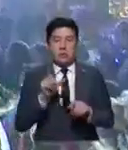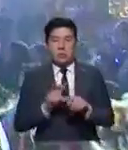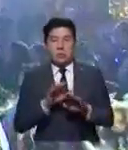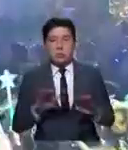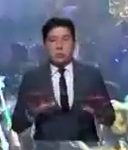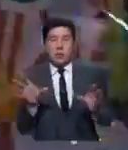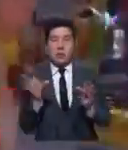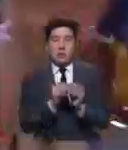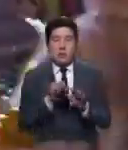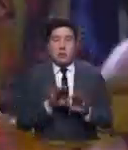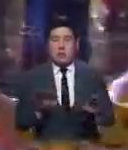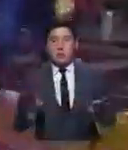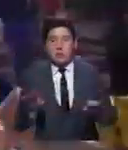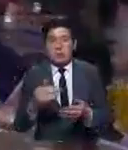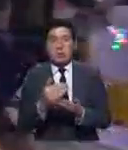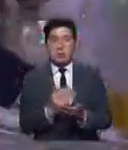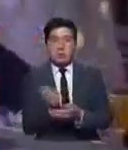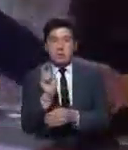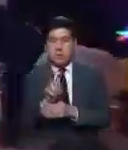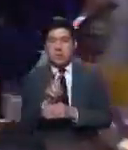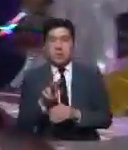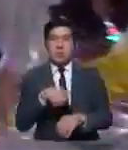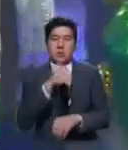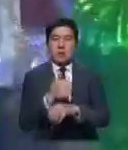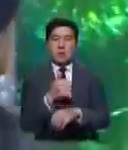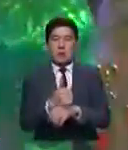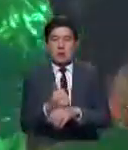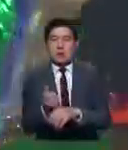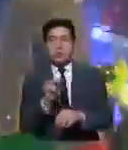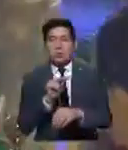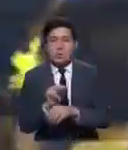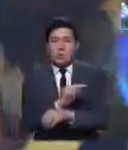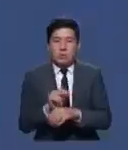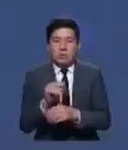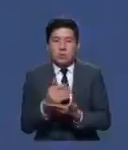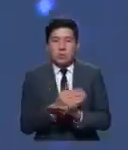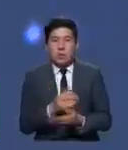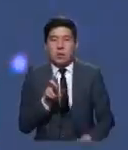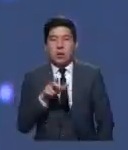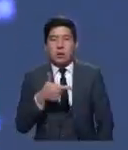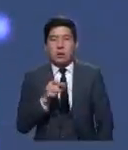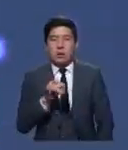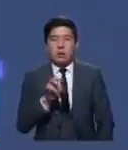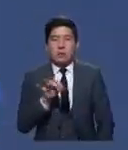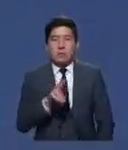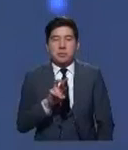Вместе со школьниками огни на елке зажег главный педагог страны Гани Бисембаев.